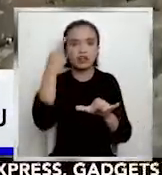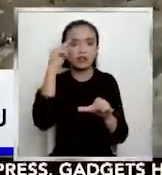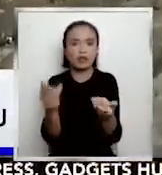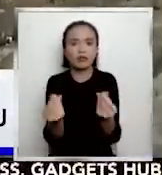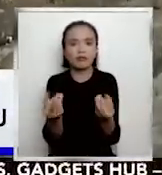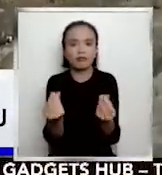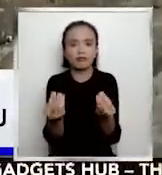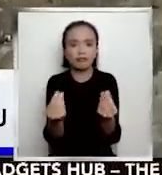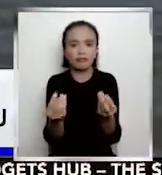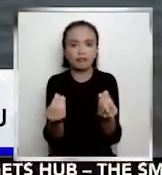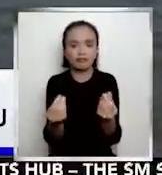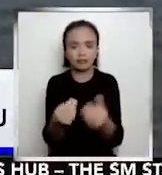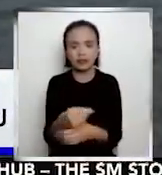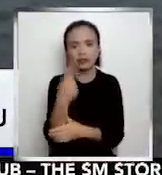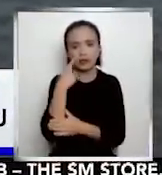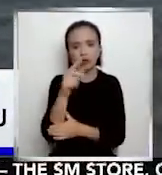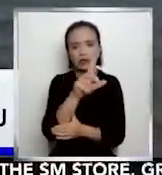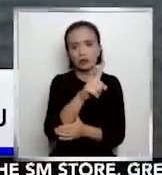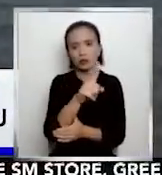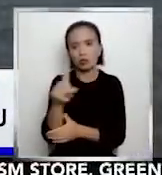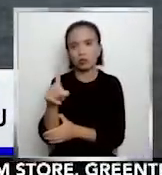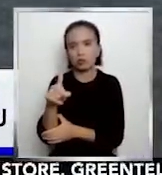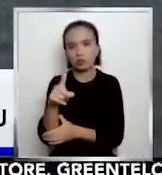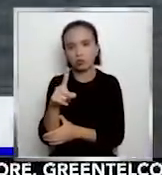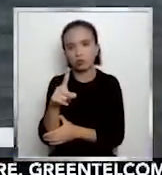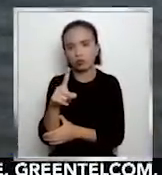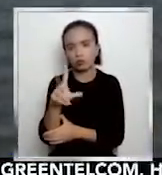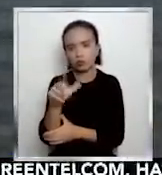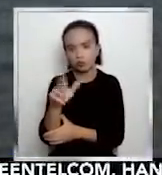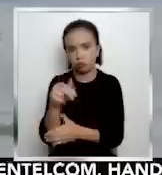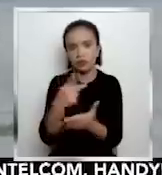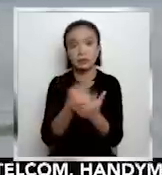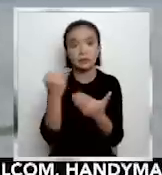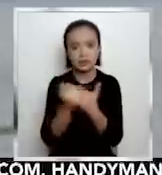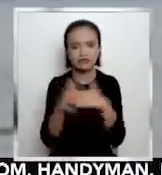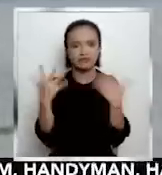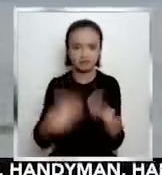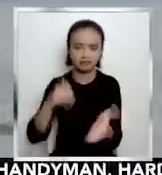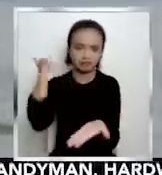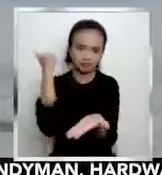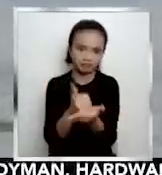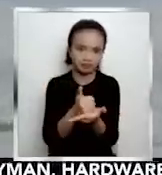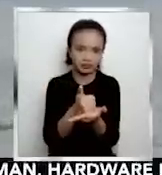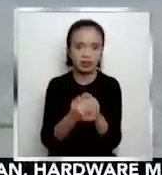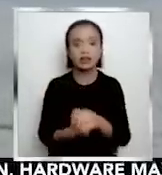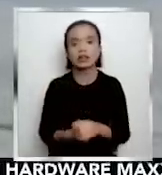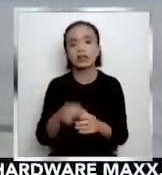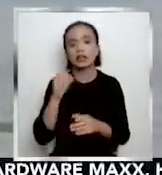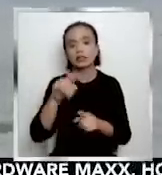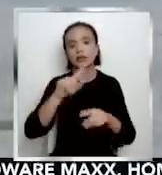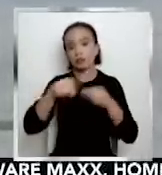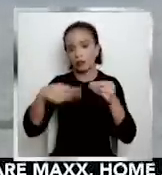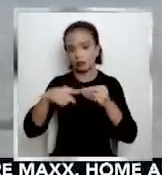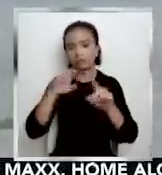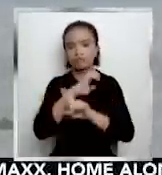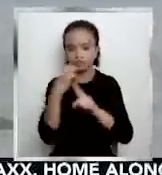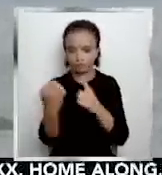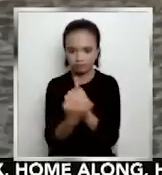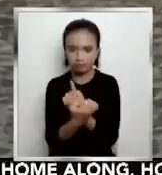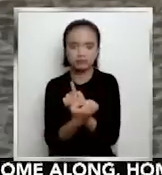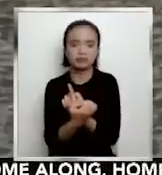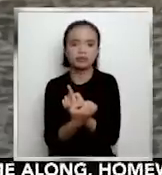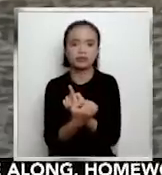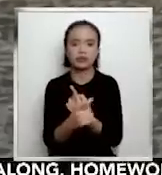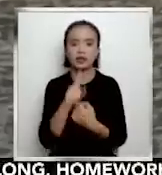13 reclamation project na aprobado na. Lahat po ng mga pagdating sa environmental side aspect po, kailangan po